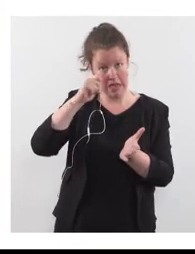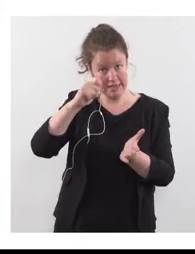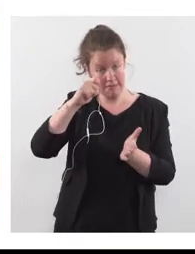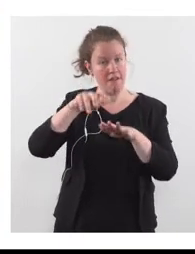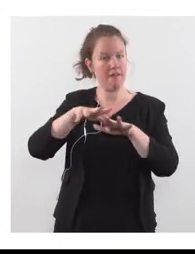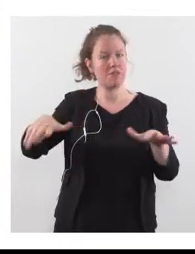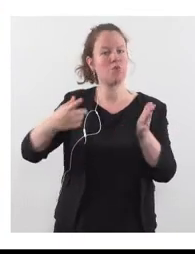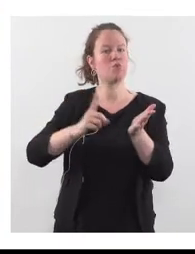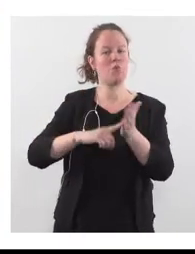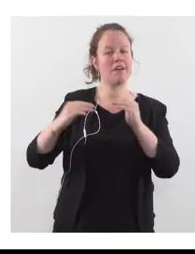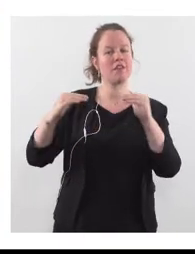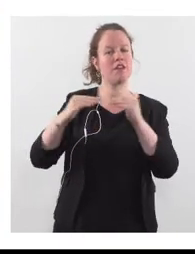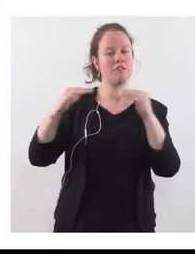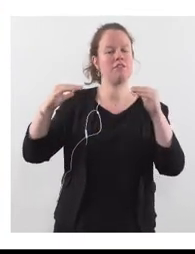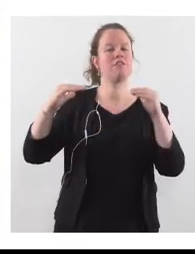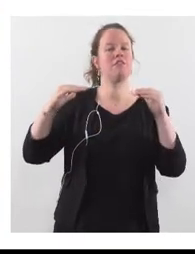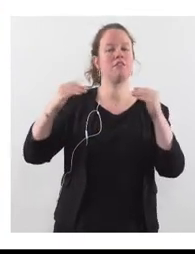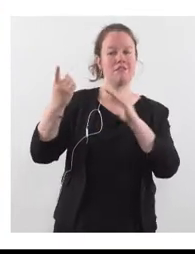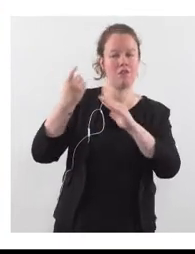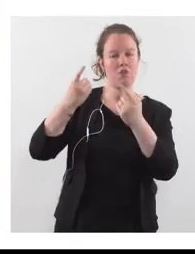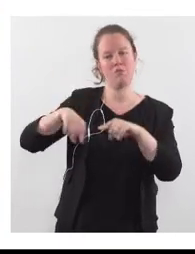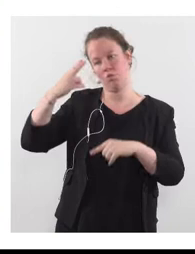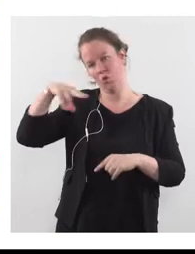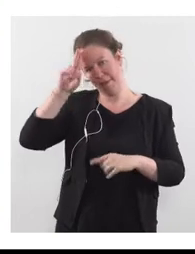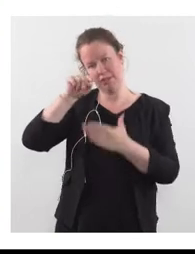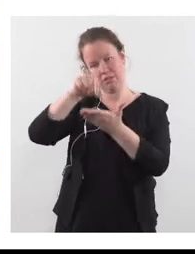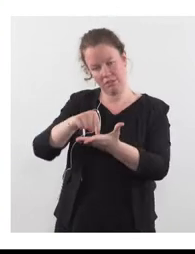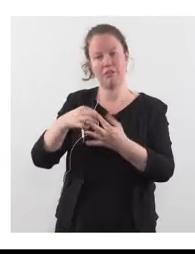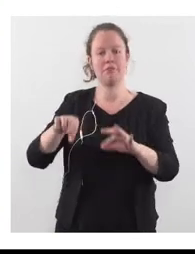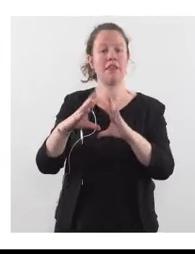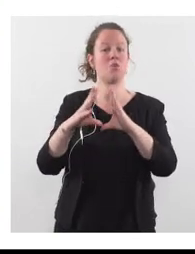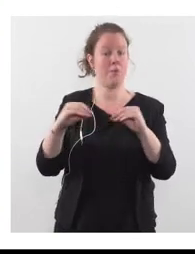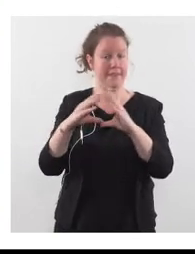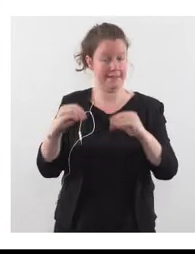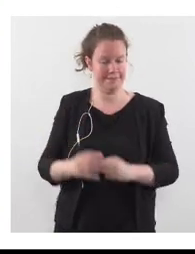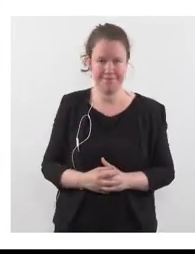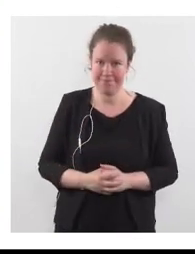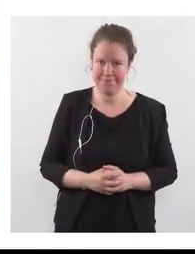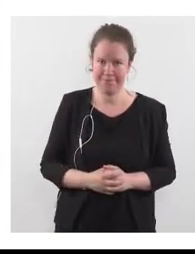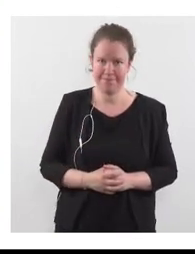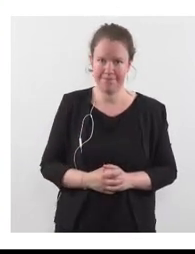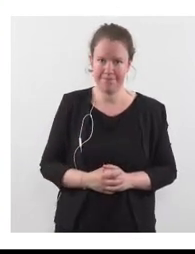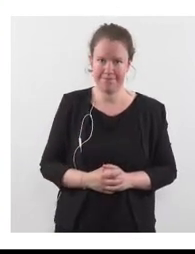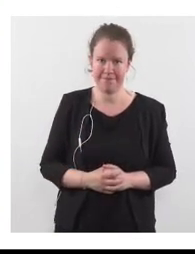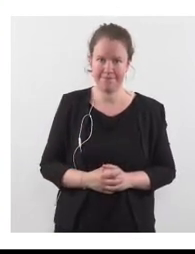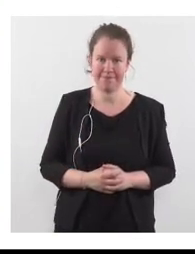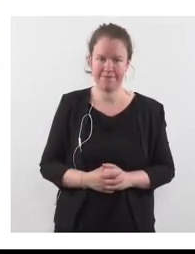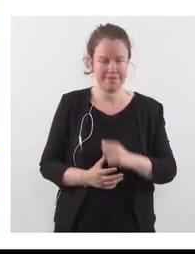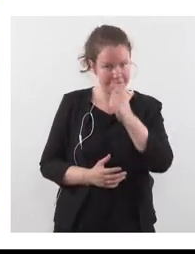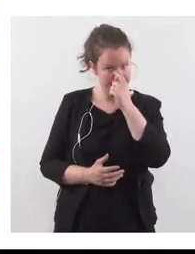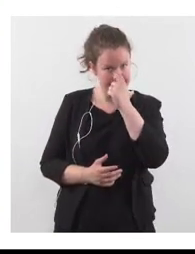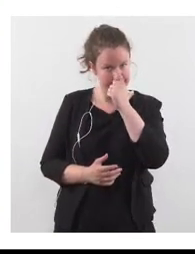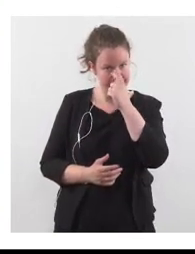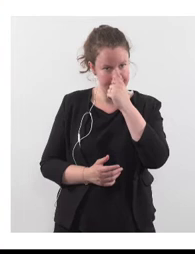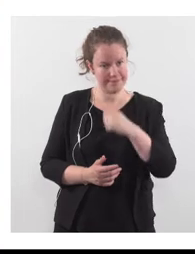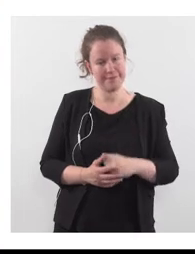de droit à l'égalité de la Commission européenne en Roumanie. Et pour terminer mon introduction, je voudrais parler